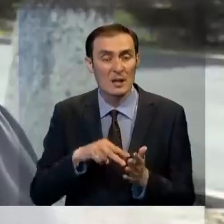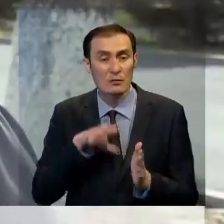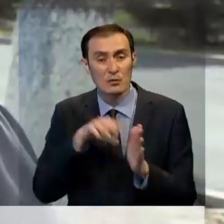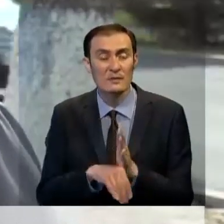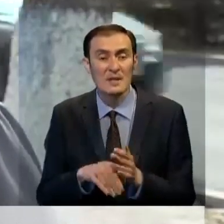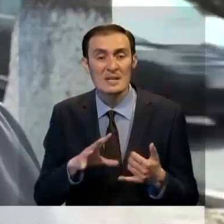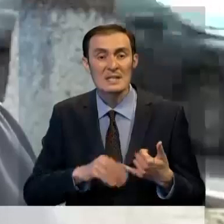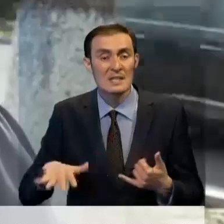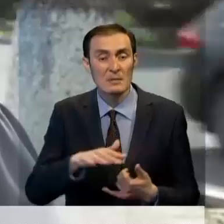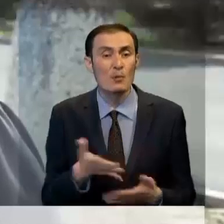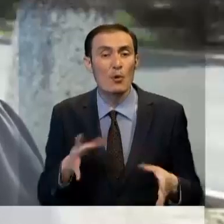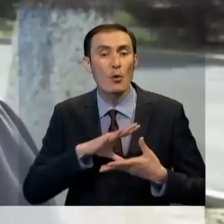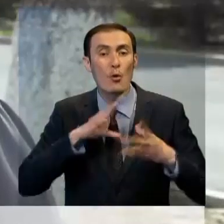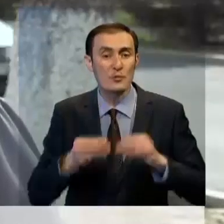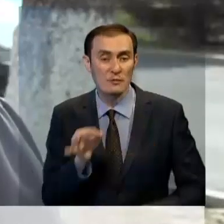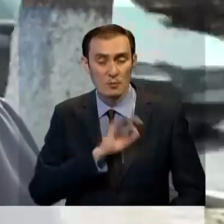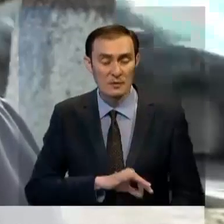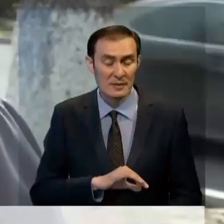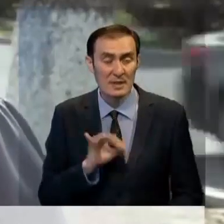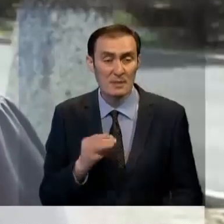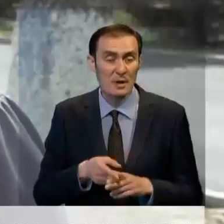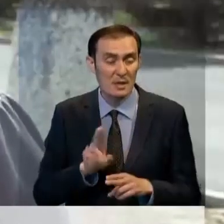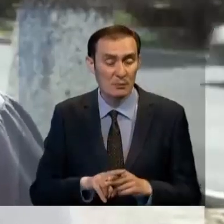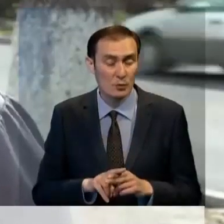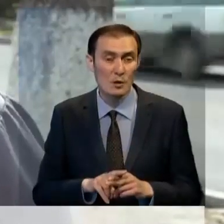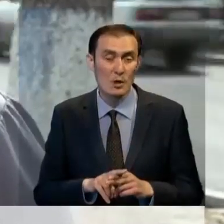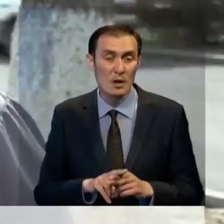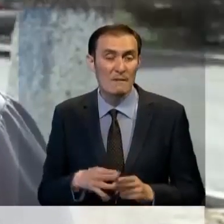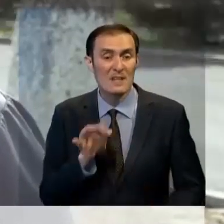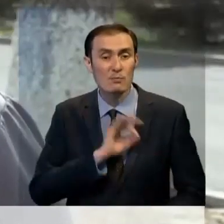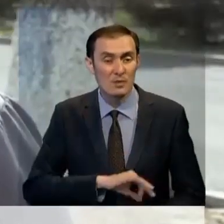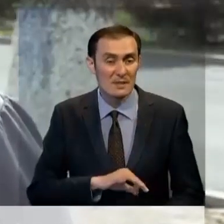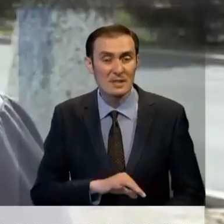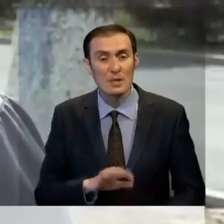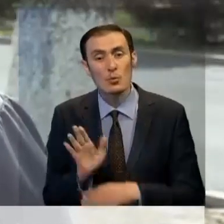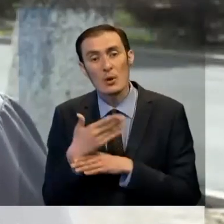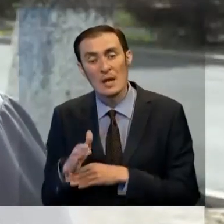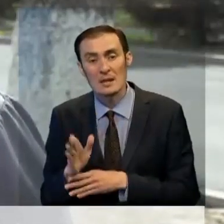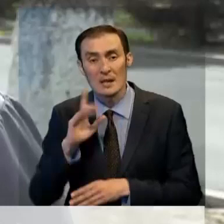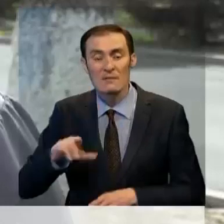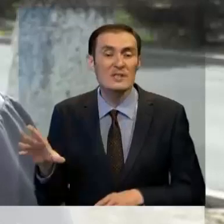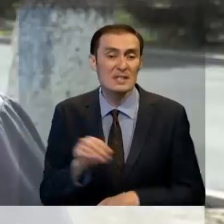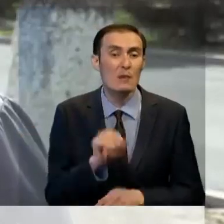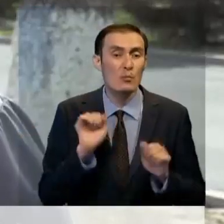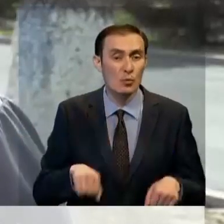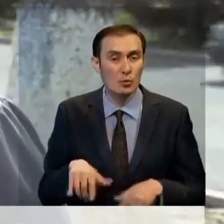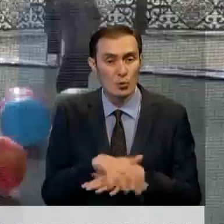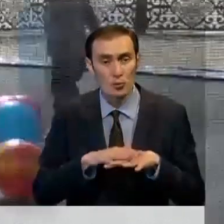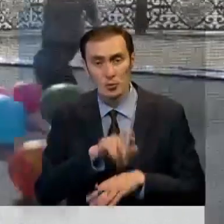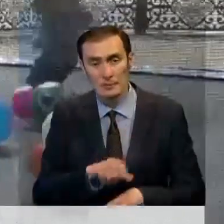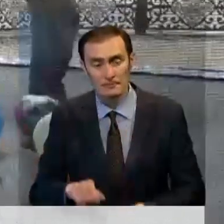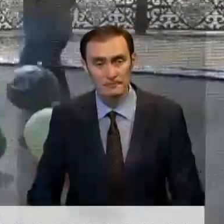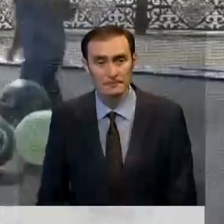к землям общего пользования. И, соответственно, там воспользоваться и погулять на набережной могут все жители города Павлодара.